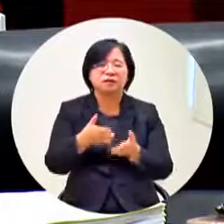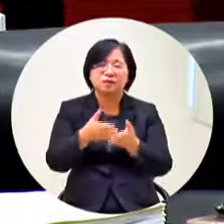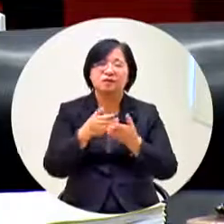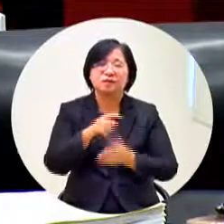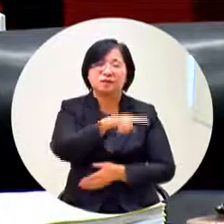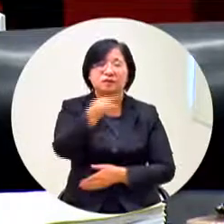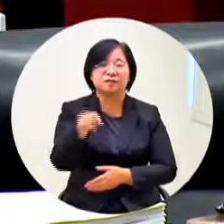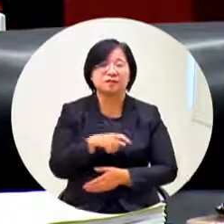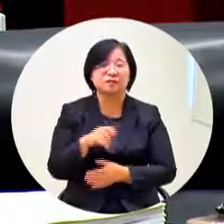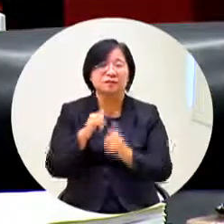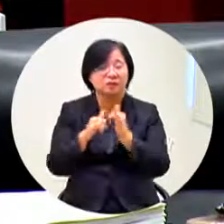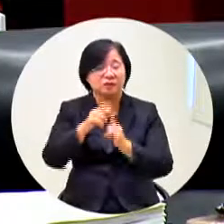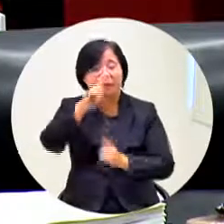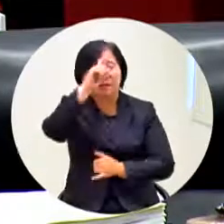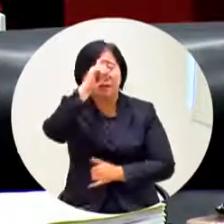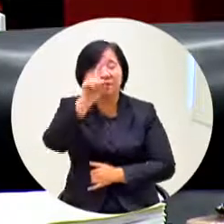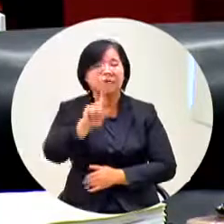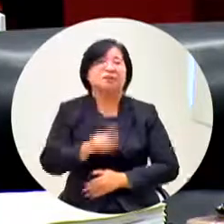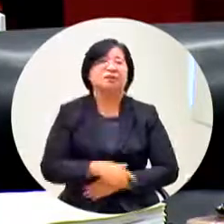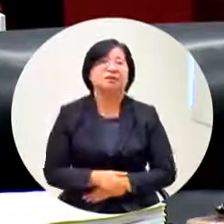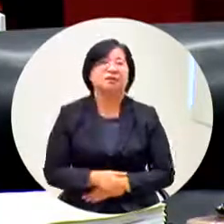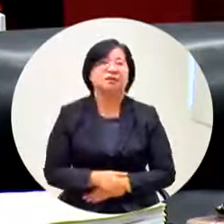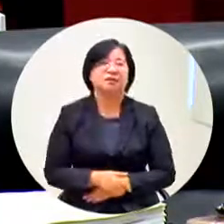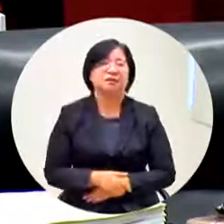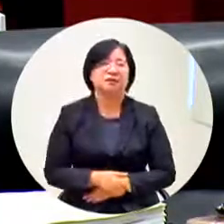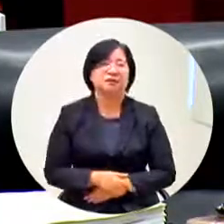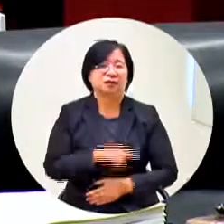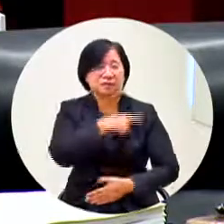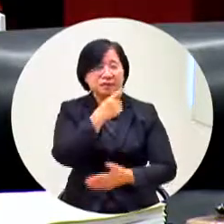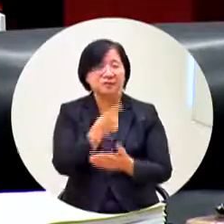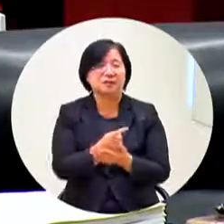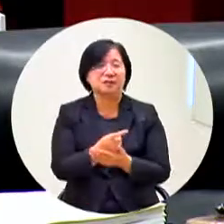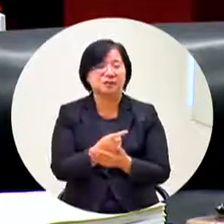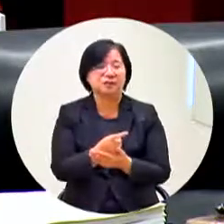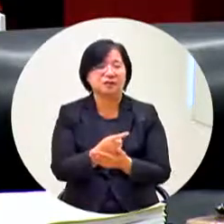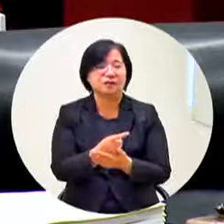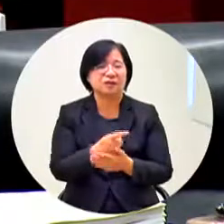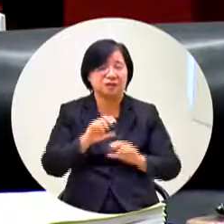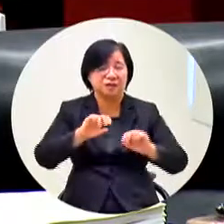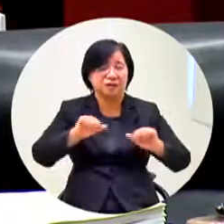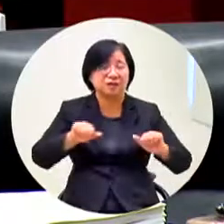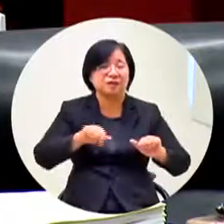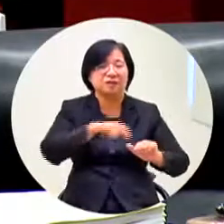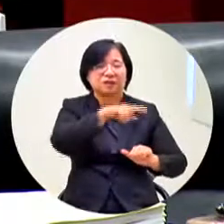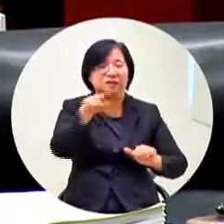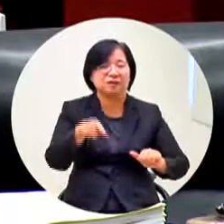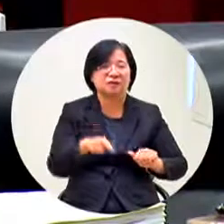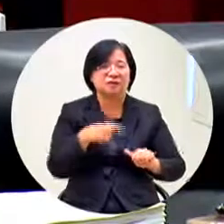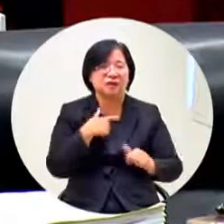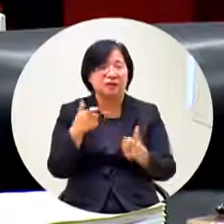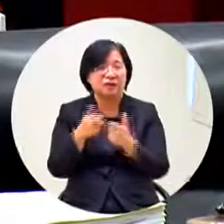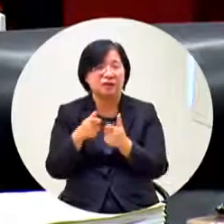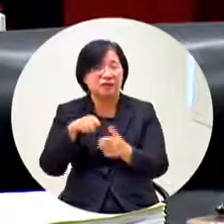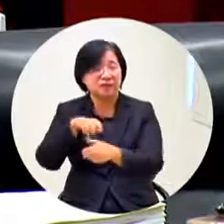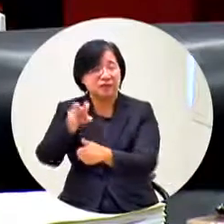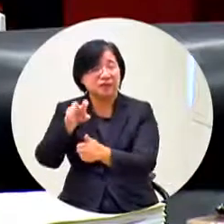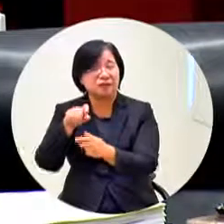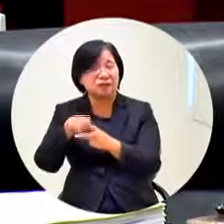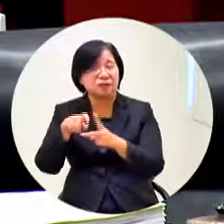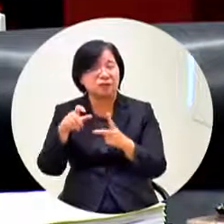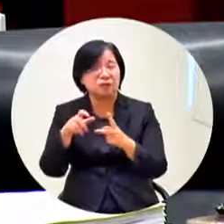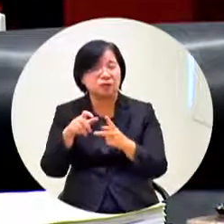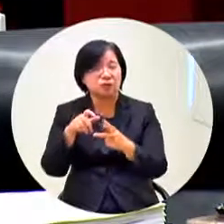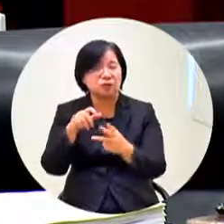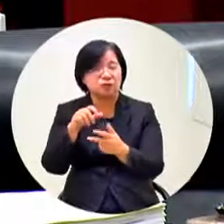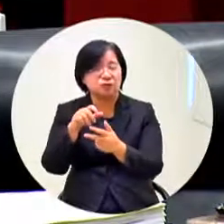希望能够把这一整块配合我们养工处的公园绿地改造之后，这一块也能够